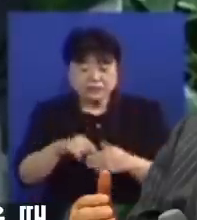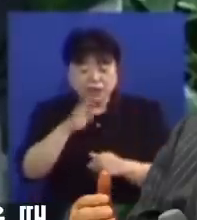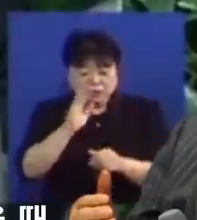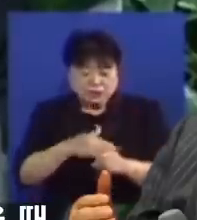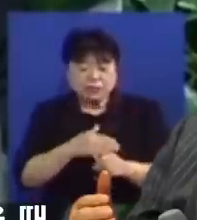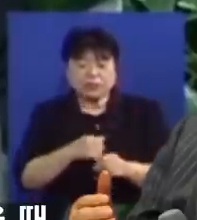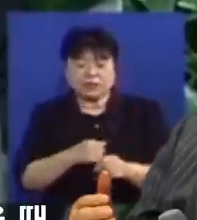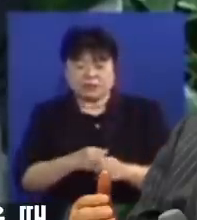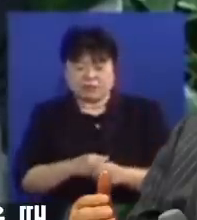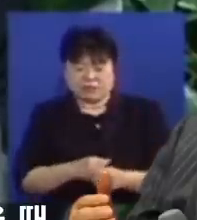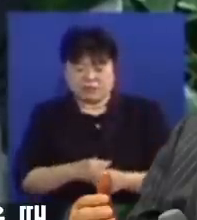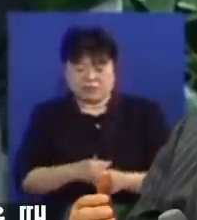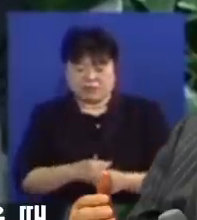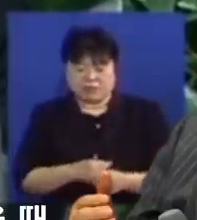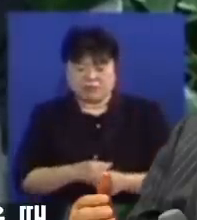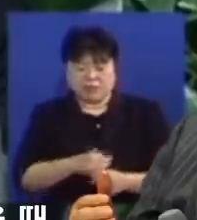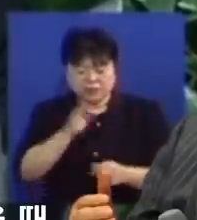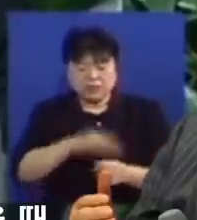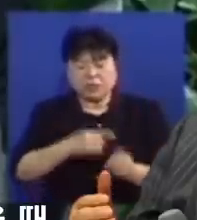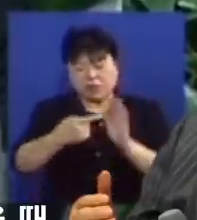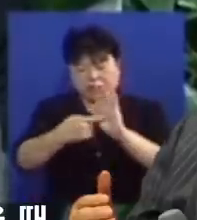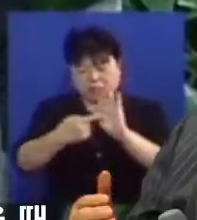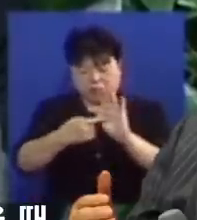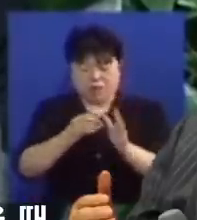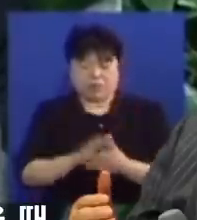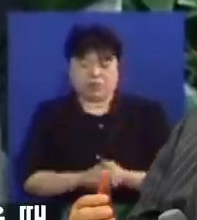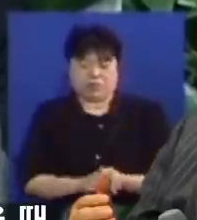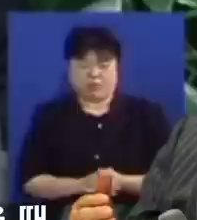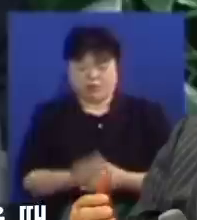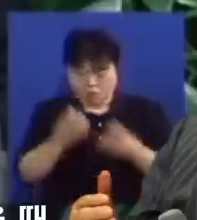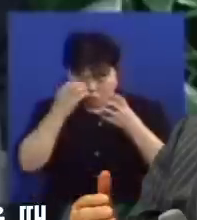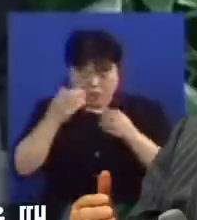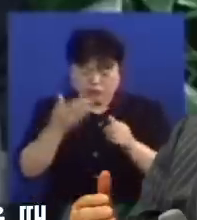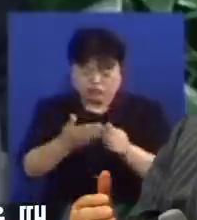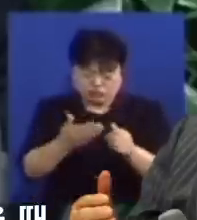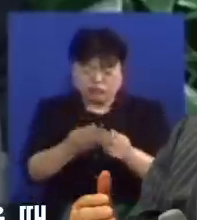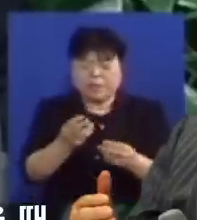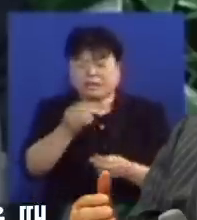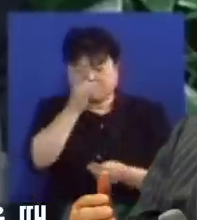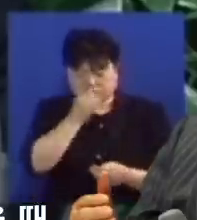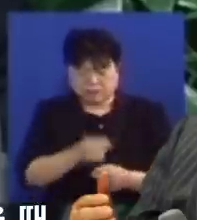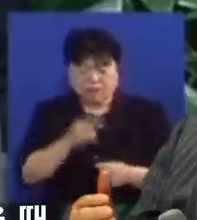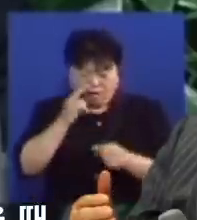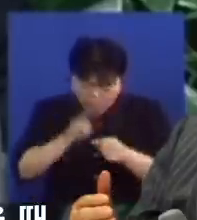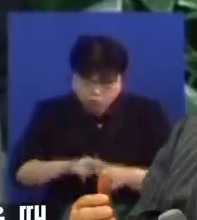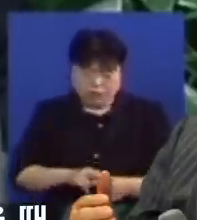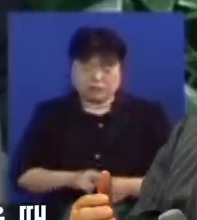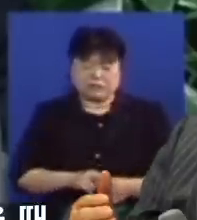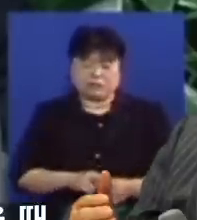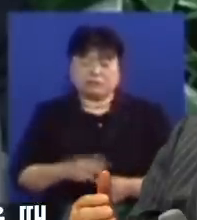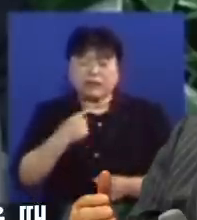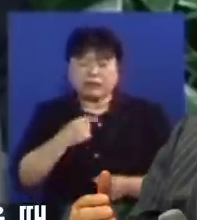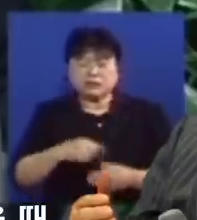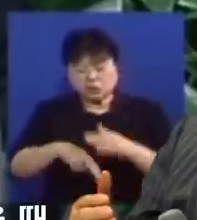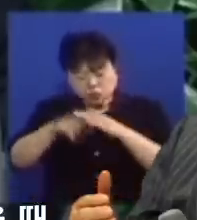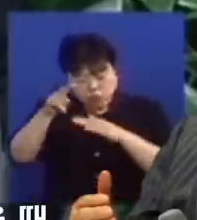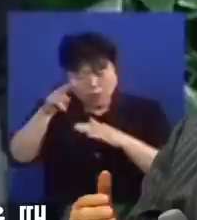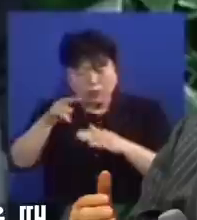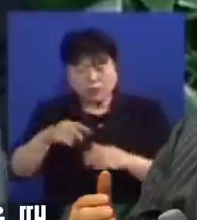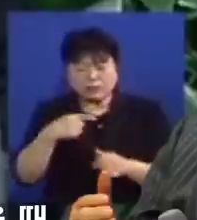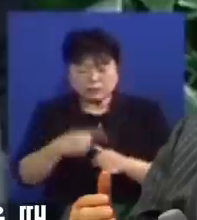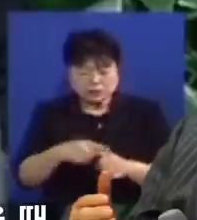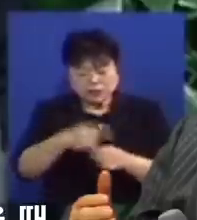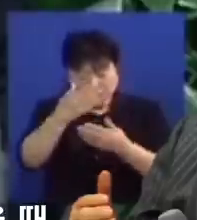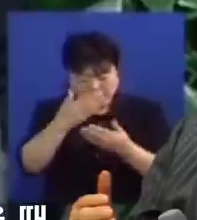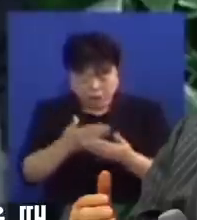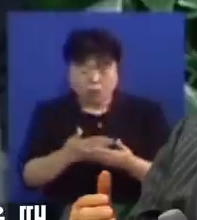사람으로 치부시켜서 고난을 당하게 합니다. 그는 집단에서 쫓겨나서 멸시와